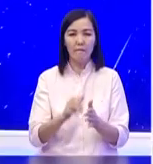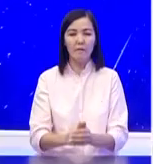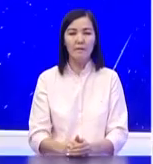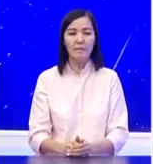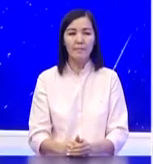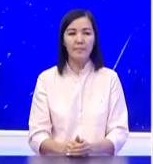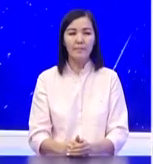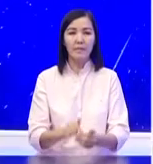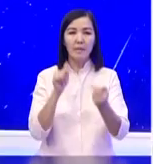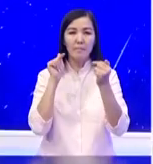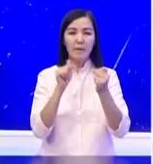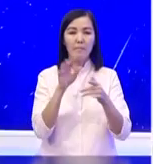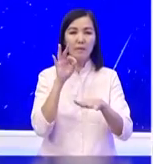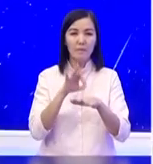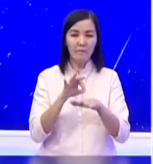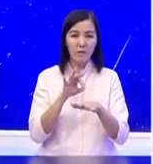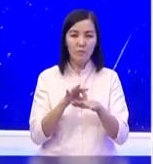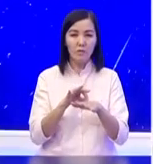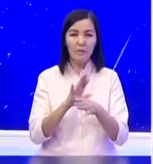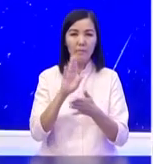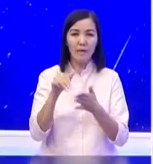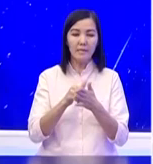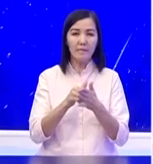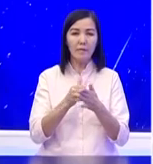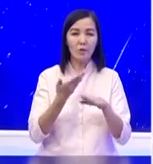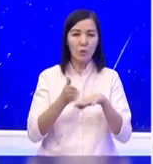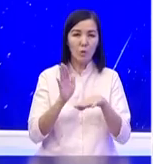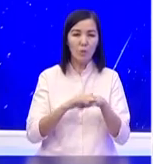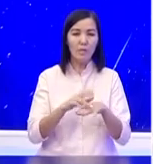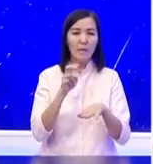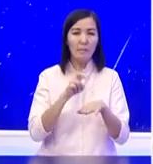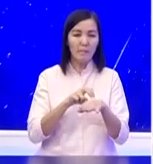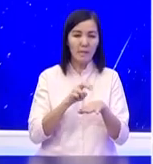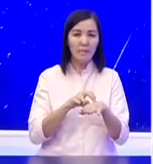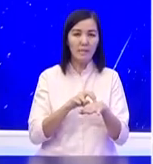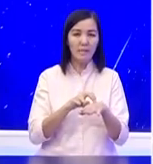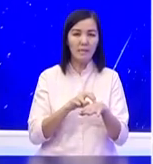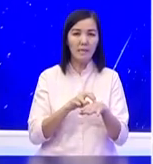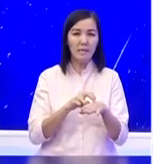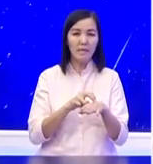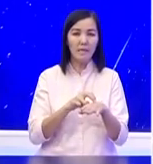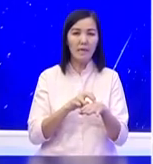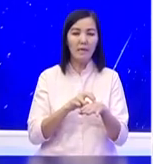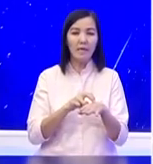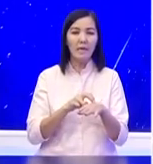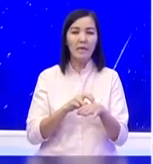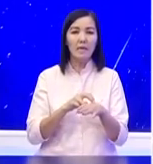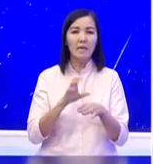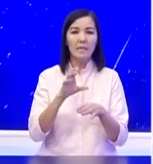В борьбе с коронавирусной инфекцией основная нагрузка легла на плечи медицинских и санитарно-эпидемиологических